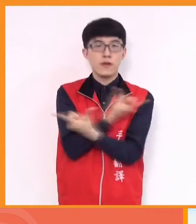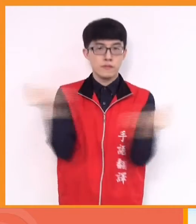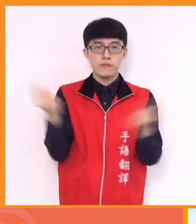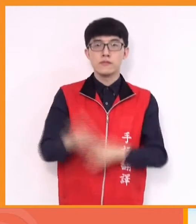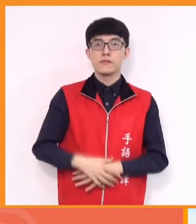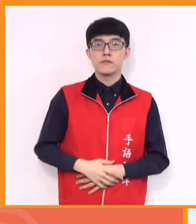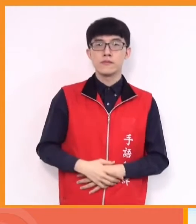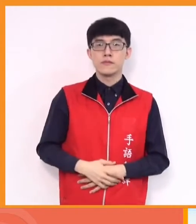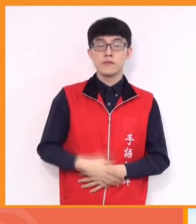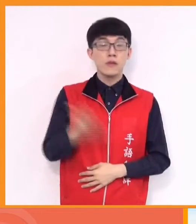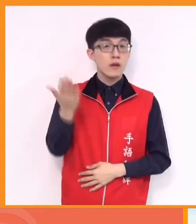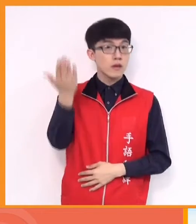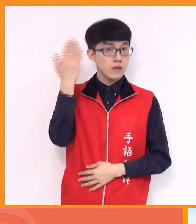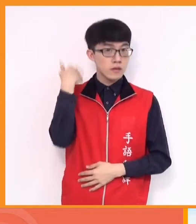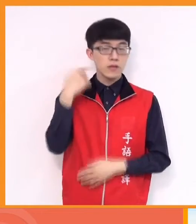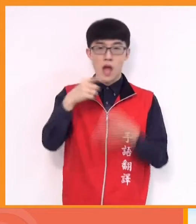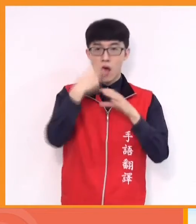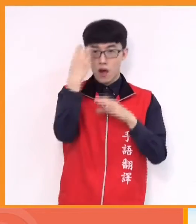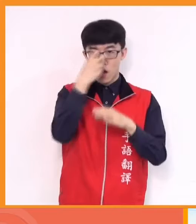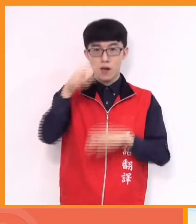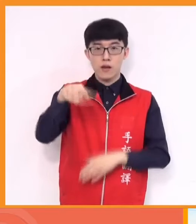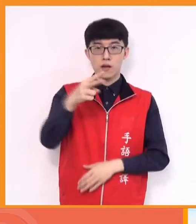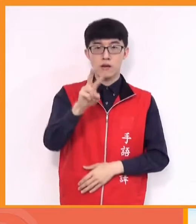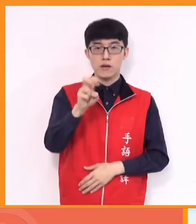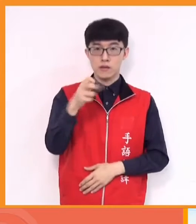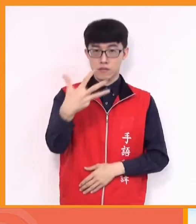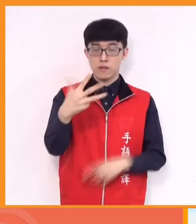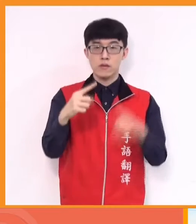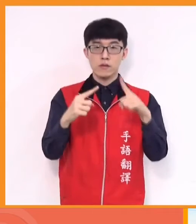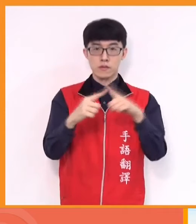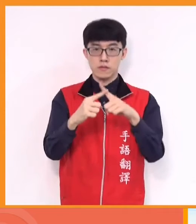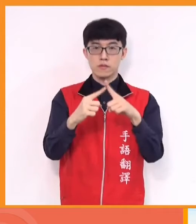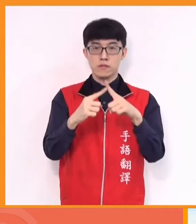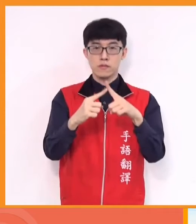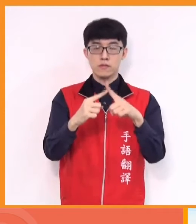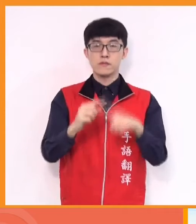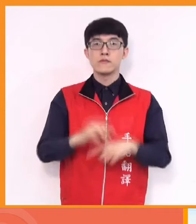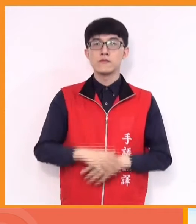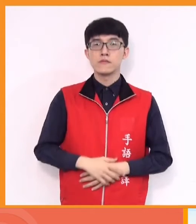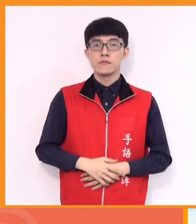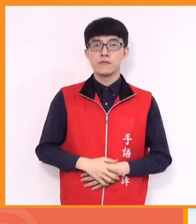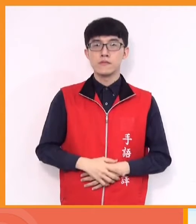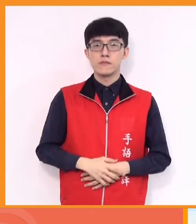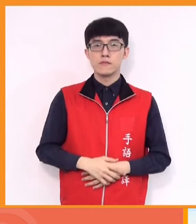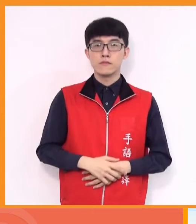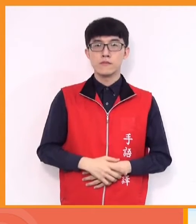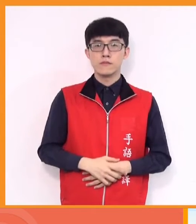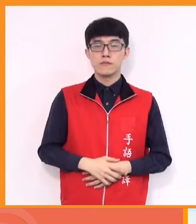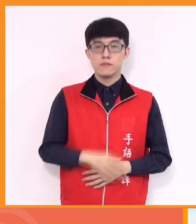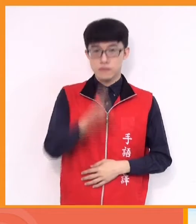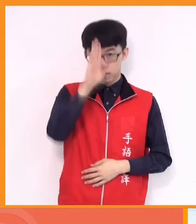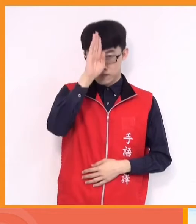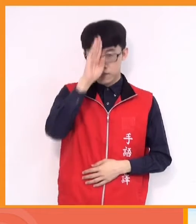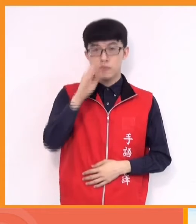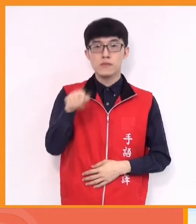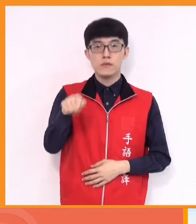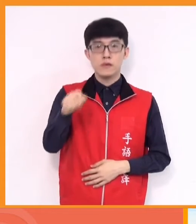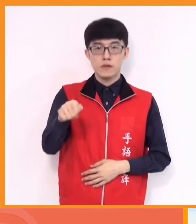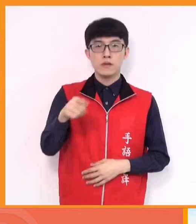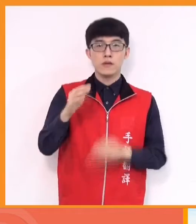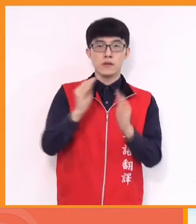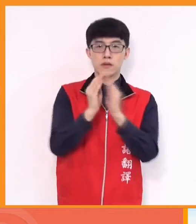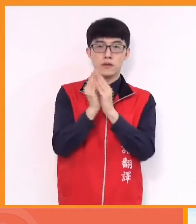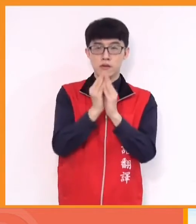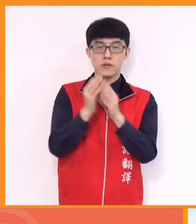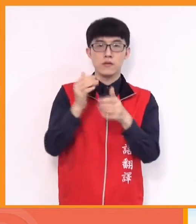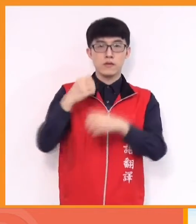之前已经裁检了228位，那我们会请这个804总医院这边哈，这